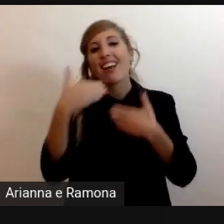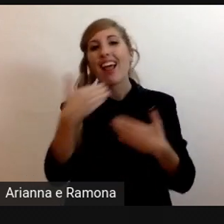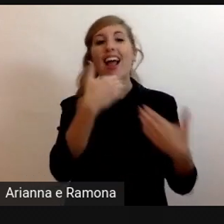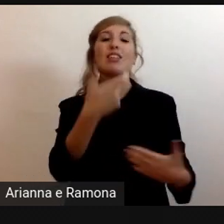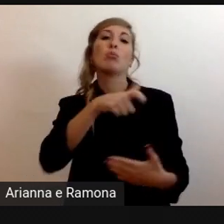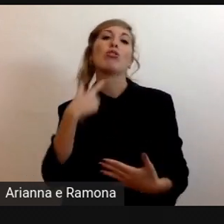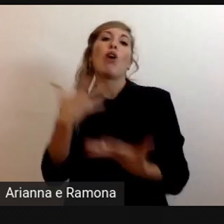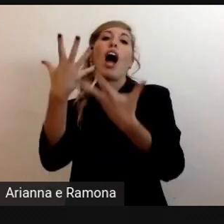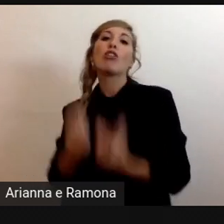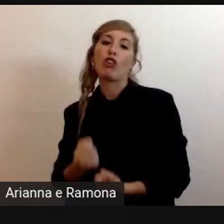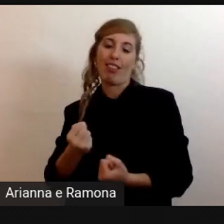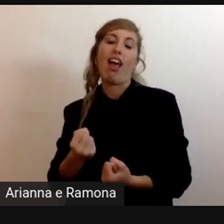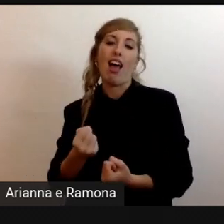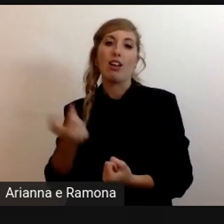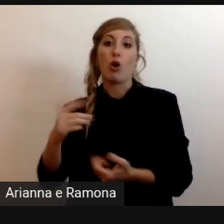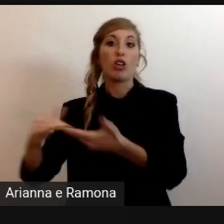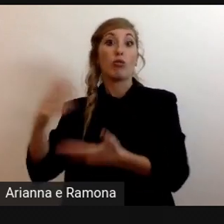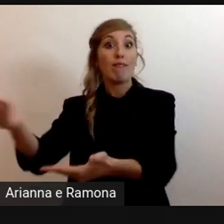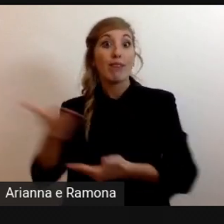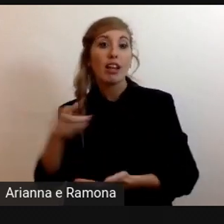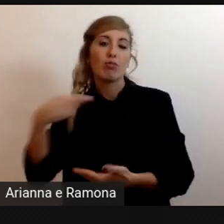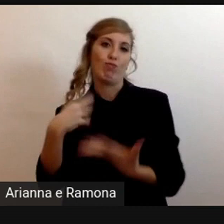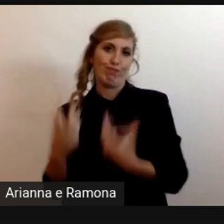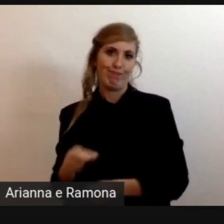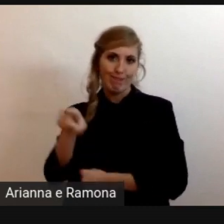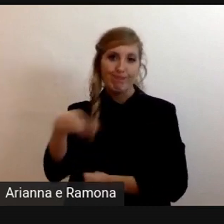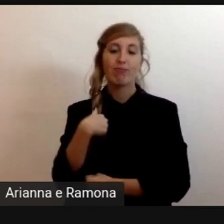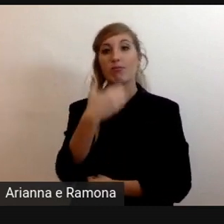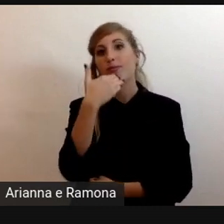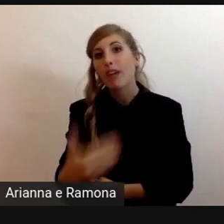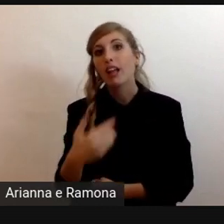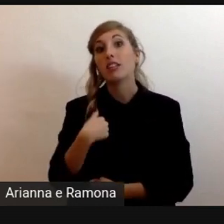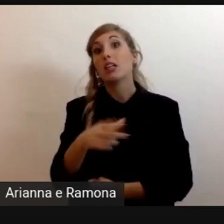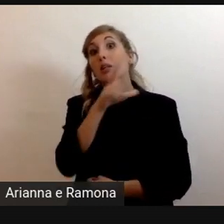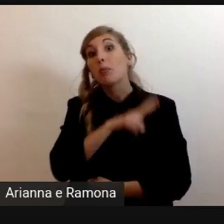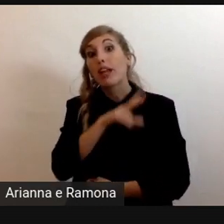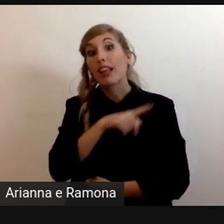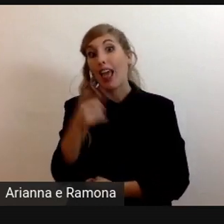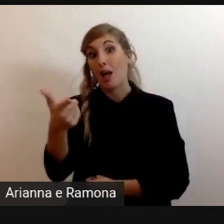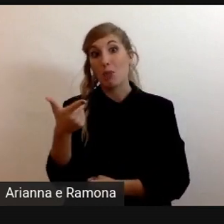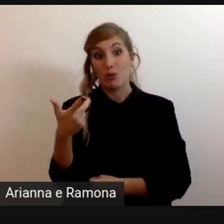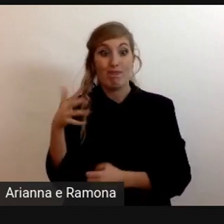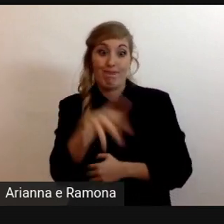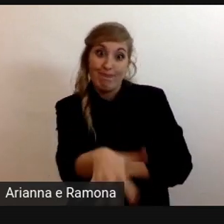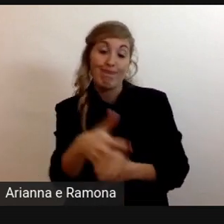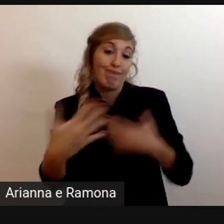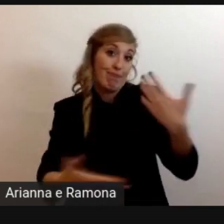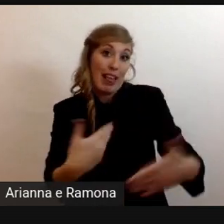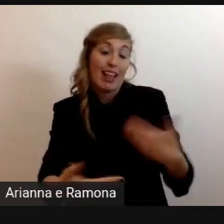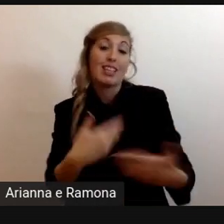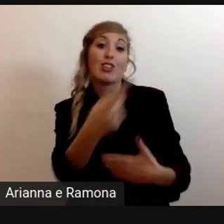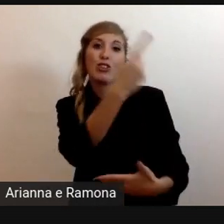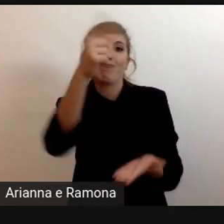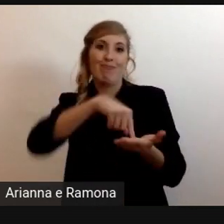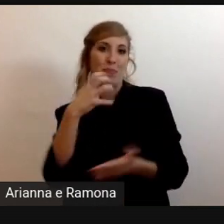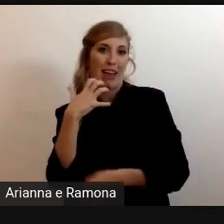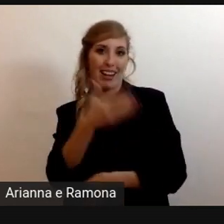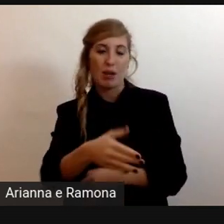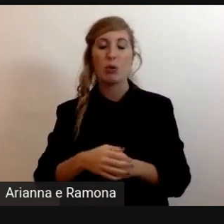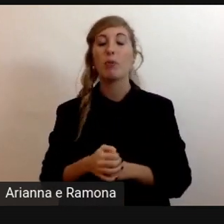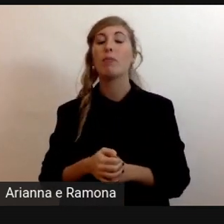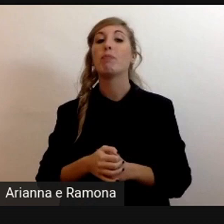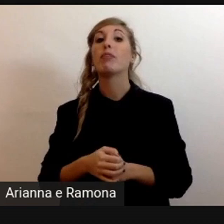dell'associazione e speriamo di poterli riabbracciare presto a bergamo il salto invece